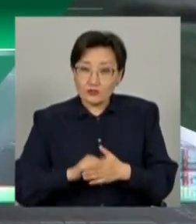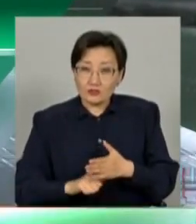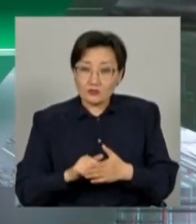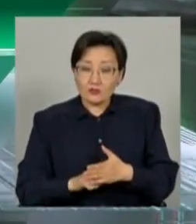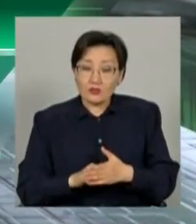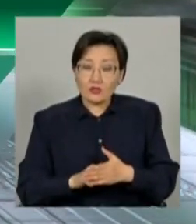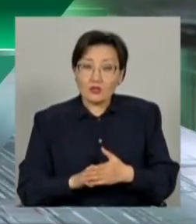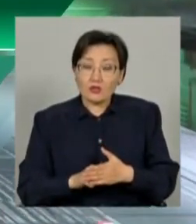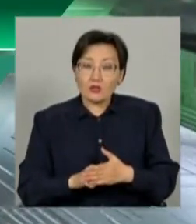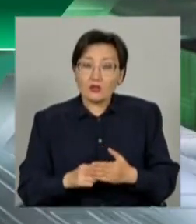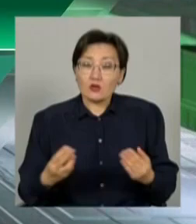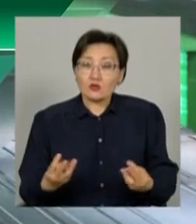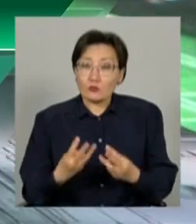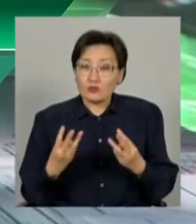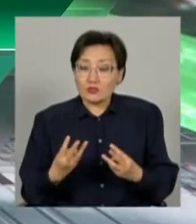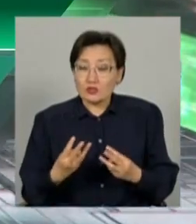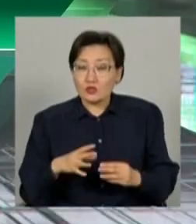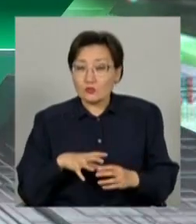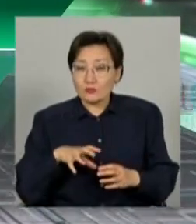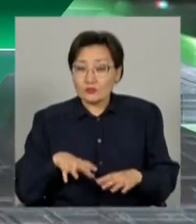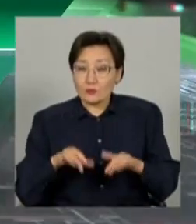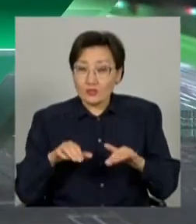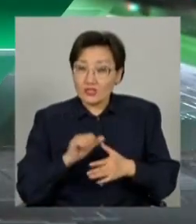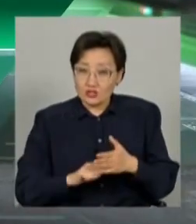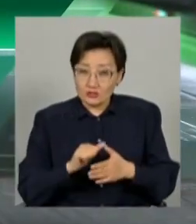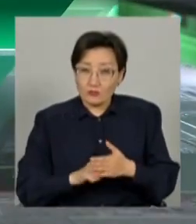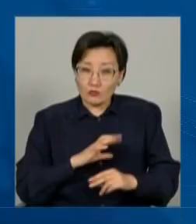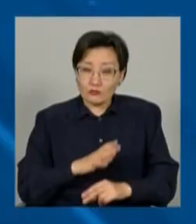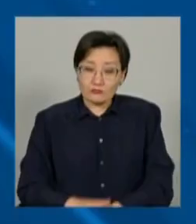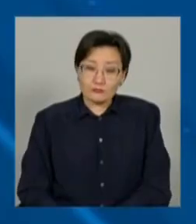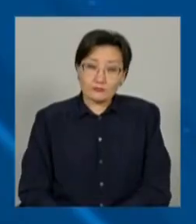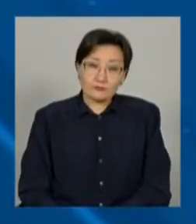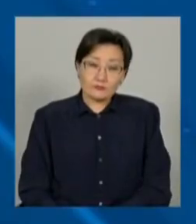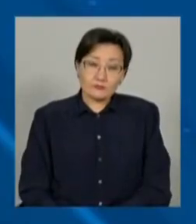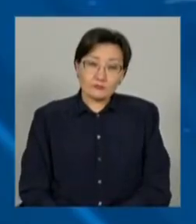күйіктен болған шок. Сот медициналық сараптама тағайындалды.